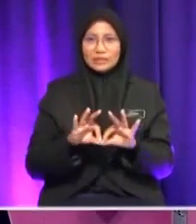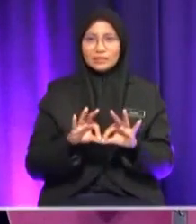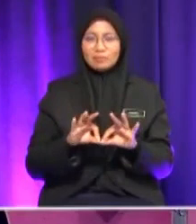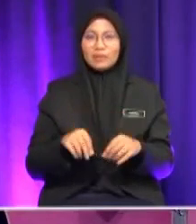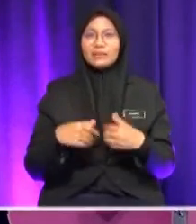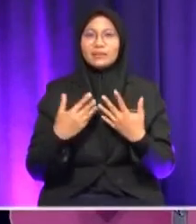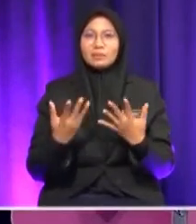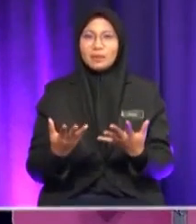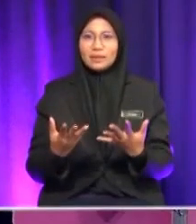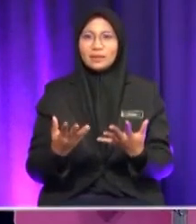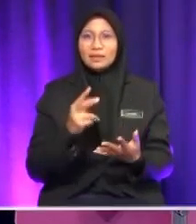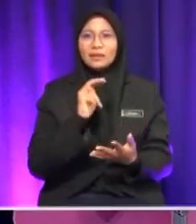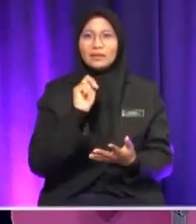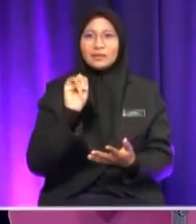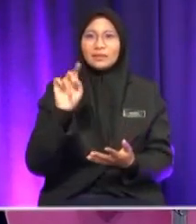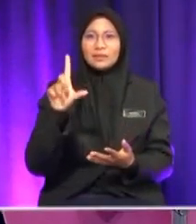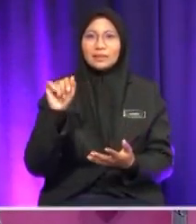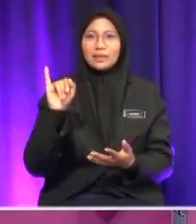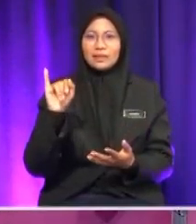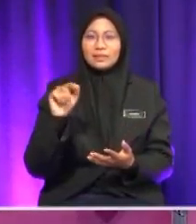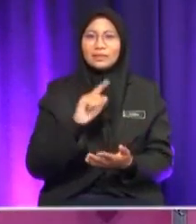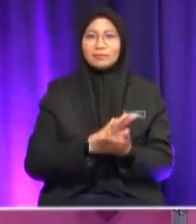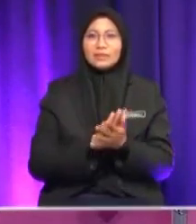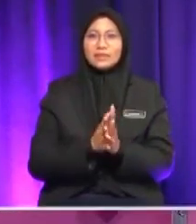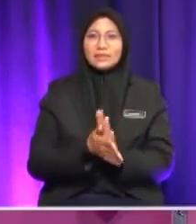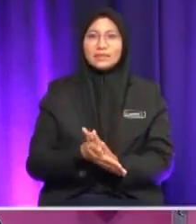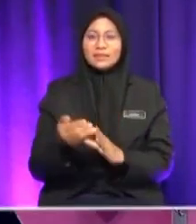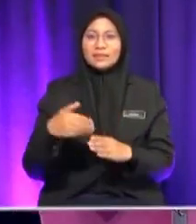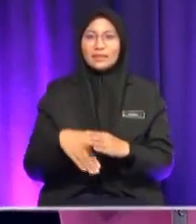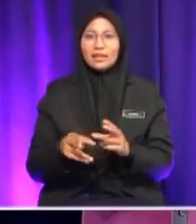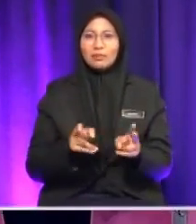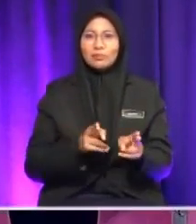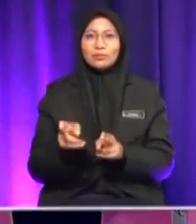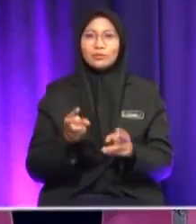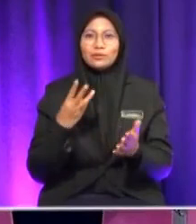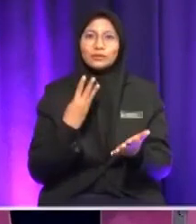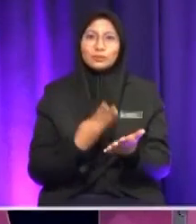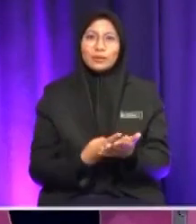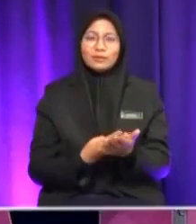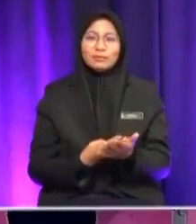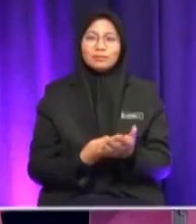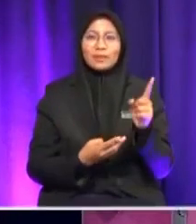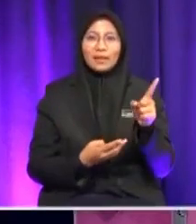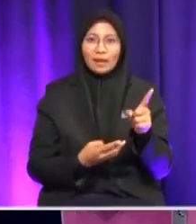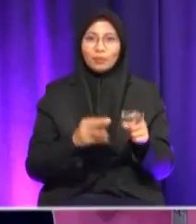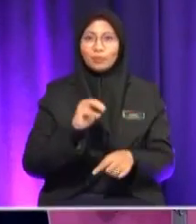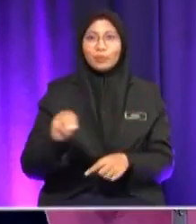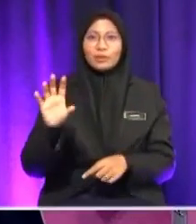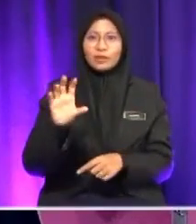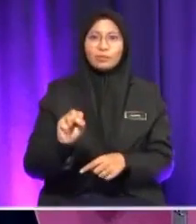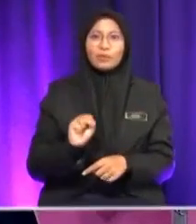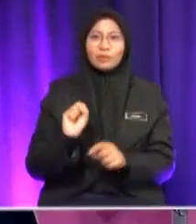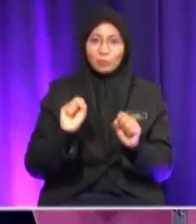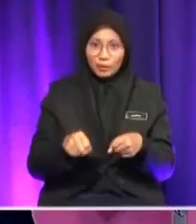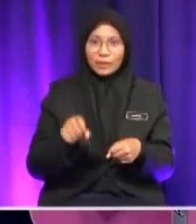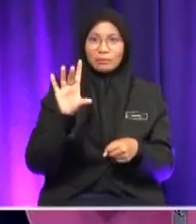pengurusan kewangan secara beretika. Yang pertama, siapa nak jawab? Boleh pilih satu nilai daripada empat nilai yang cikgu telah senaraikan